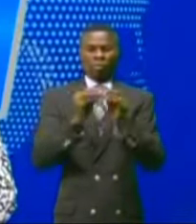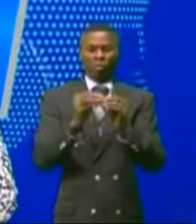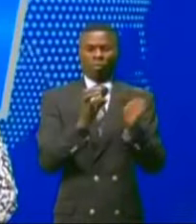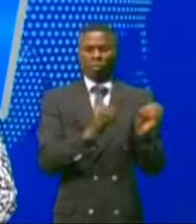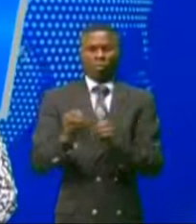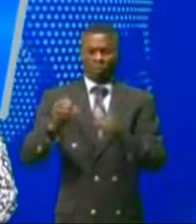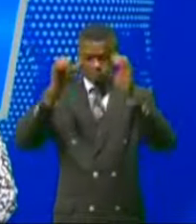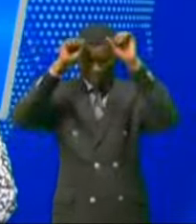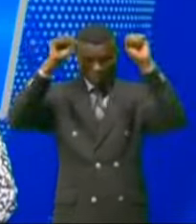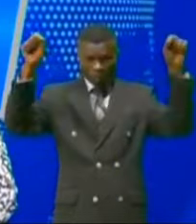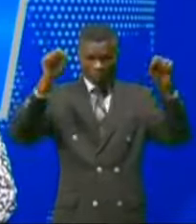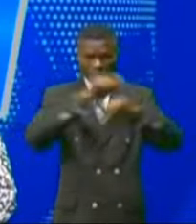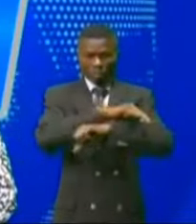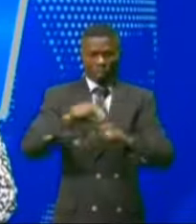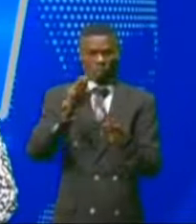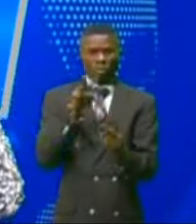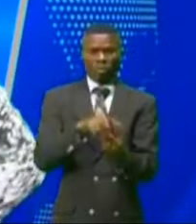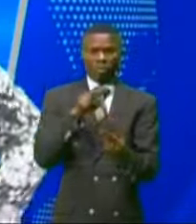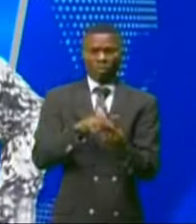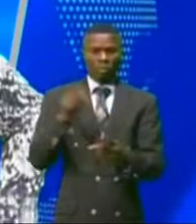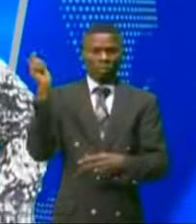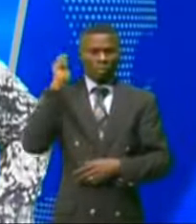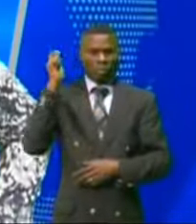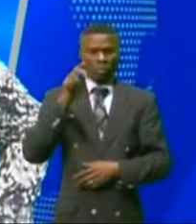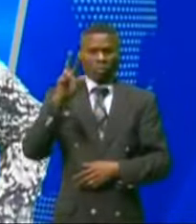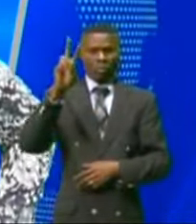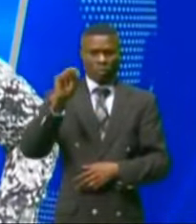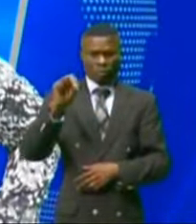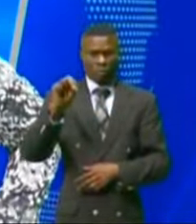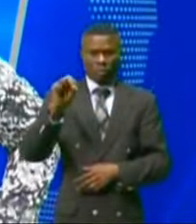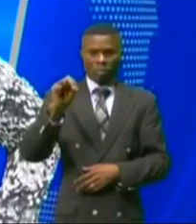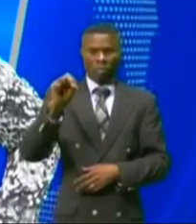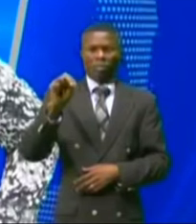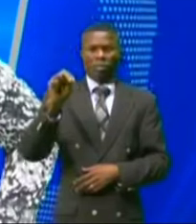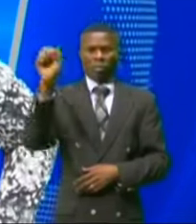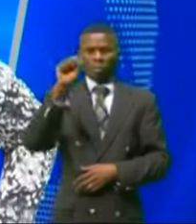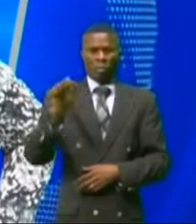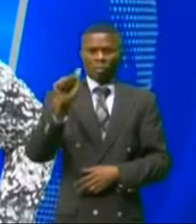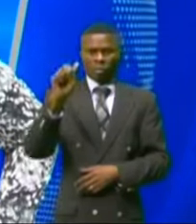présidée par le président du bureau provisoire, le professeur Ntsaman Olutu.